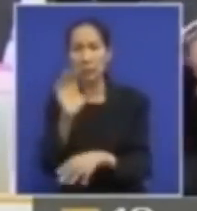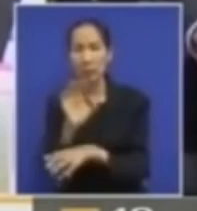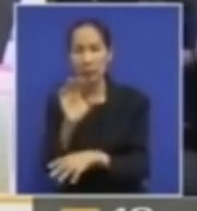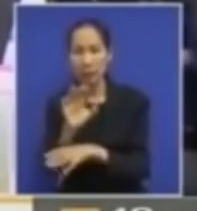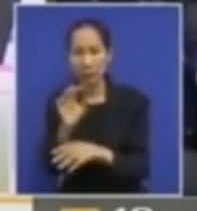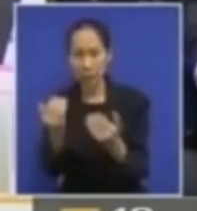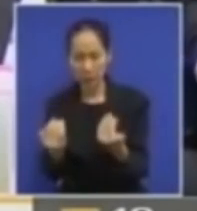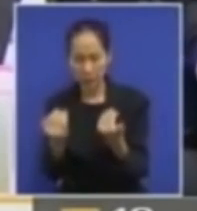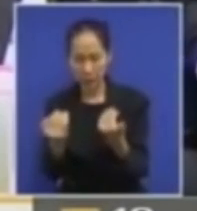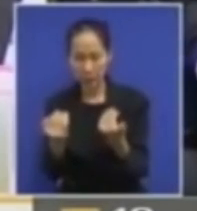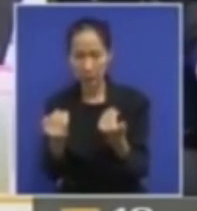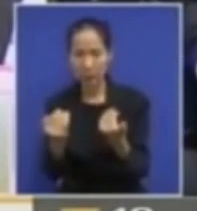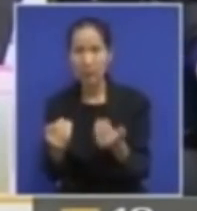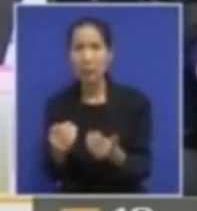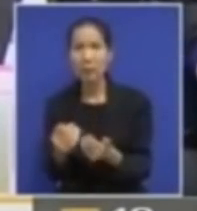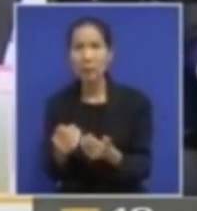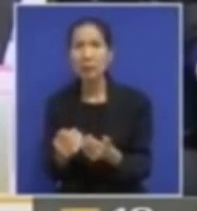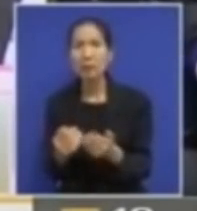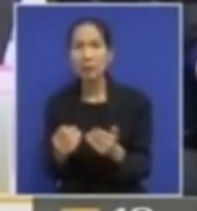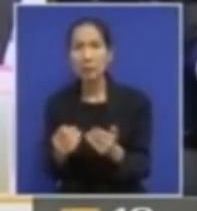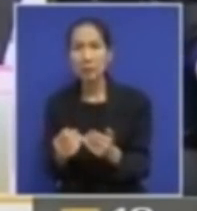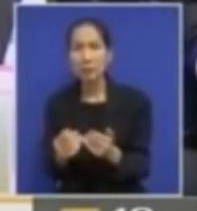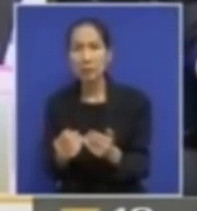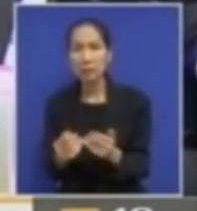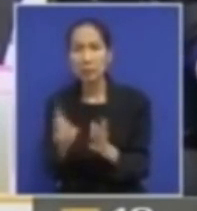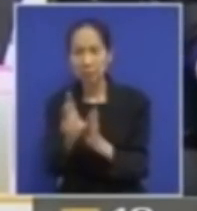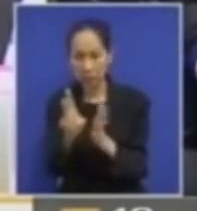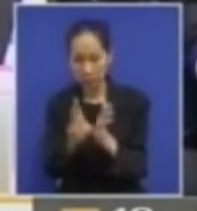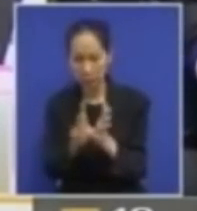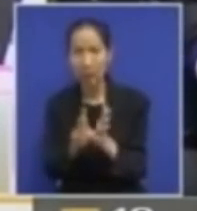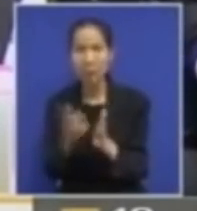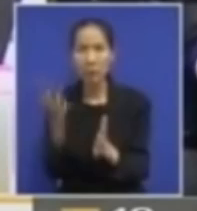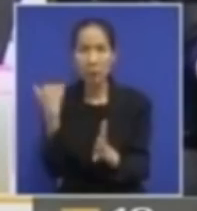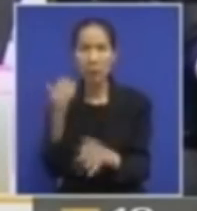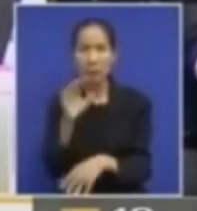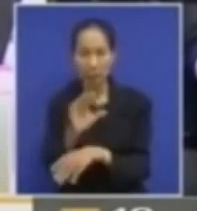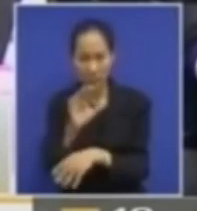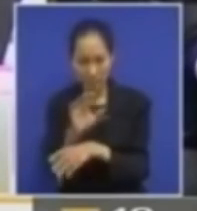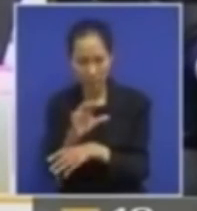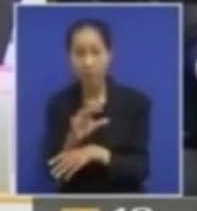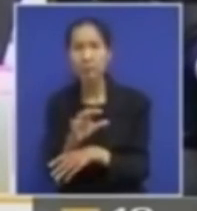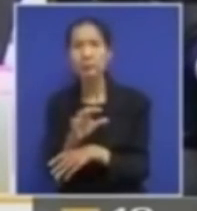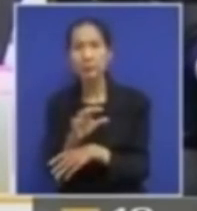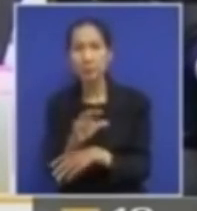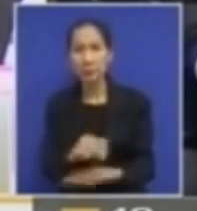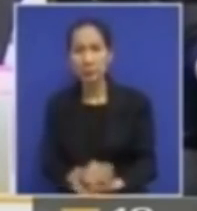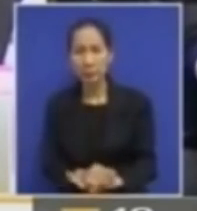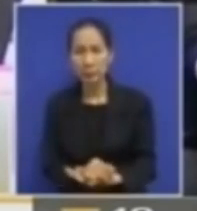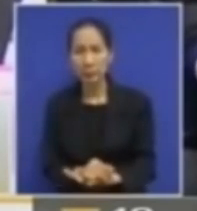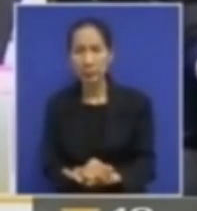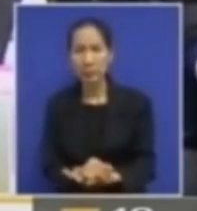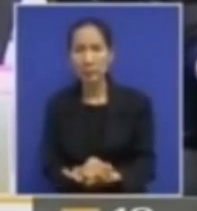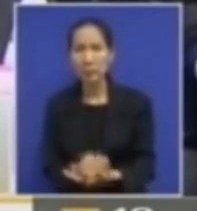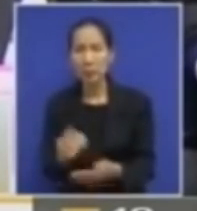ปกครองโดยใช้กฎหมายบังคับนะครับท่านประธานขออนุญาตครับเป็น rule by law ขออนุญาตใช้ภาษาอังกฤษไม่ใช่ rule of law ครับไม่ใช่หลัก